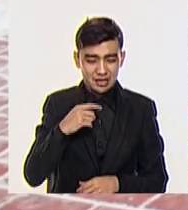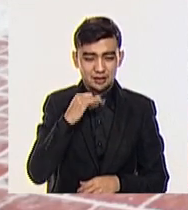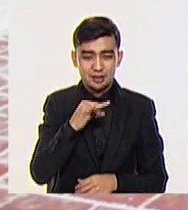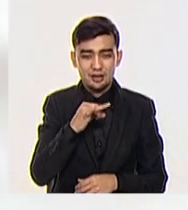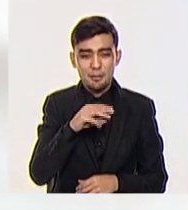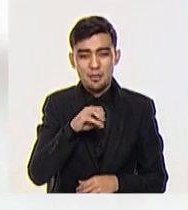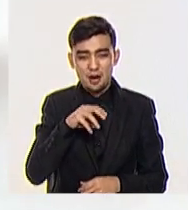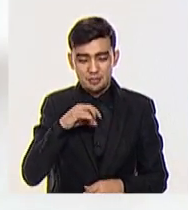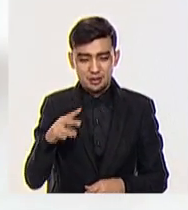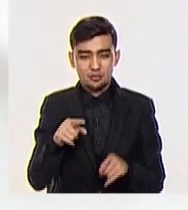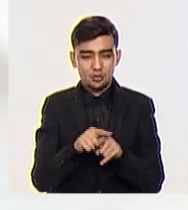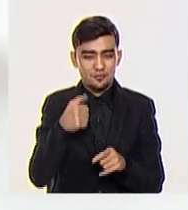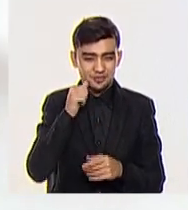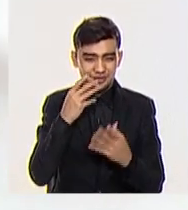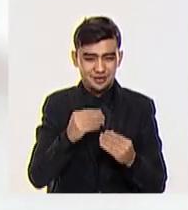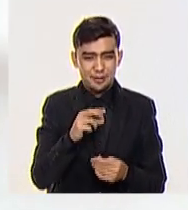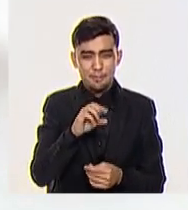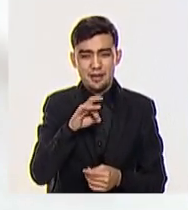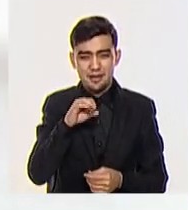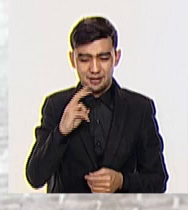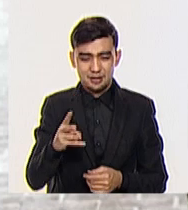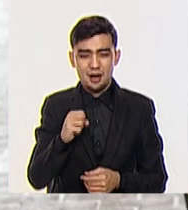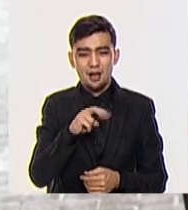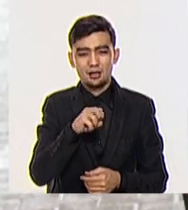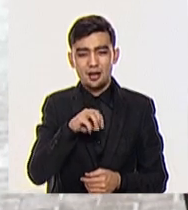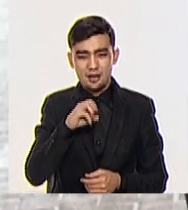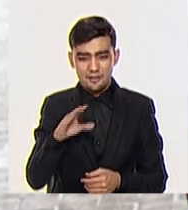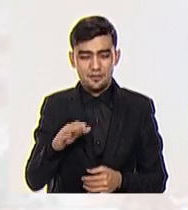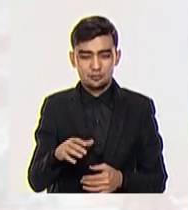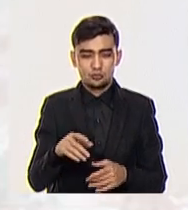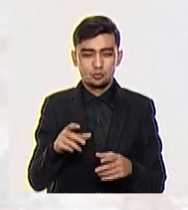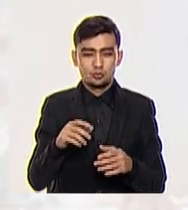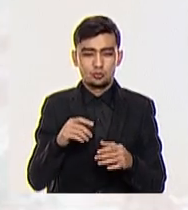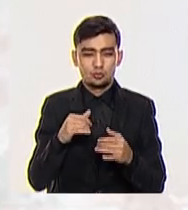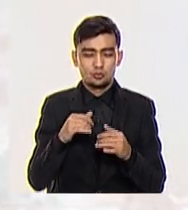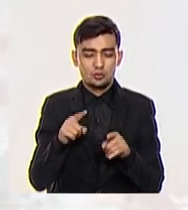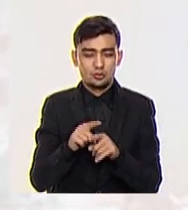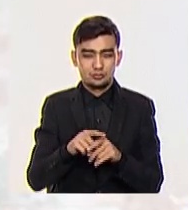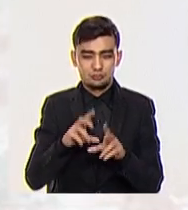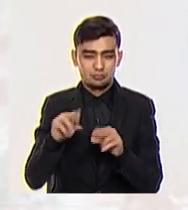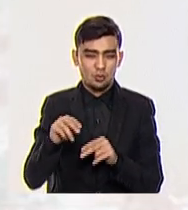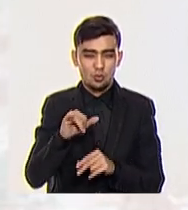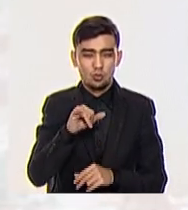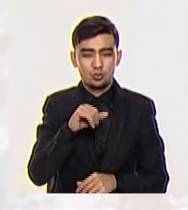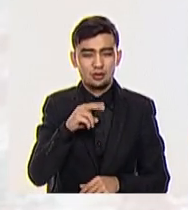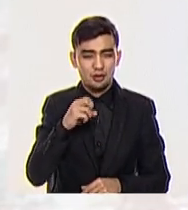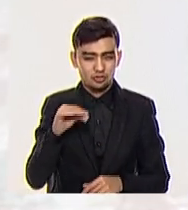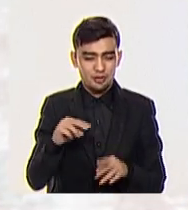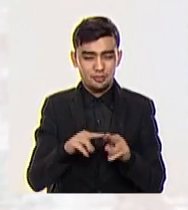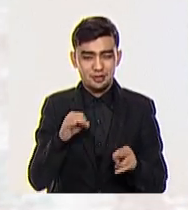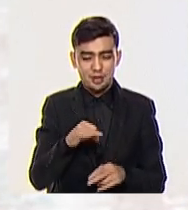Мәминге депутаттық сауалын жолдаған Берік Дүйсенбинов Әлтаевқа сәттілік тілеп отыр. Еркі, мысалы, ондай